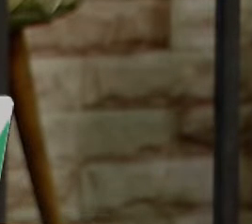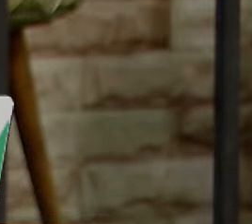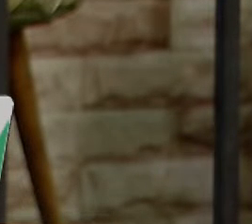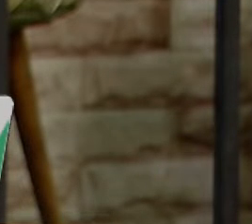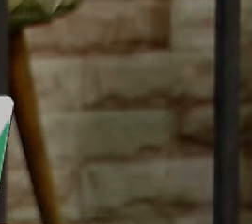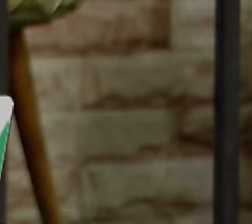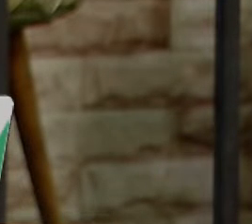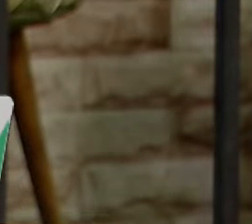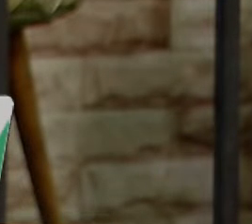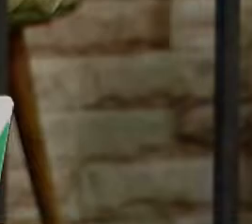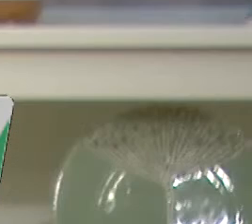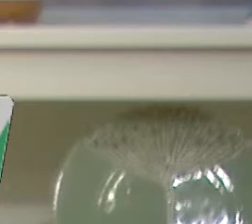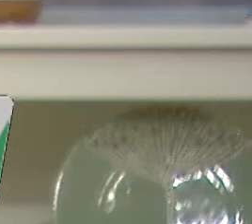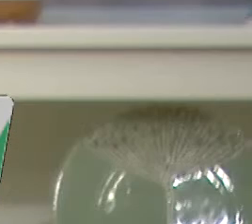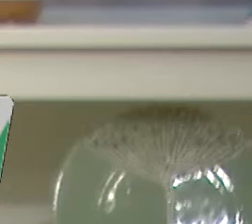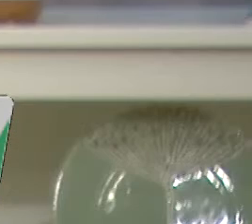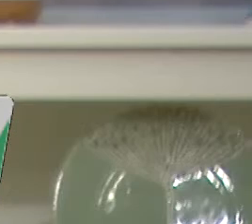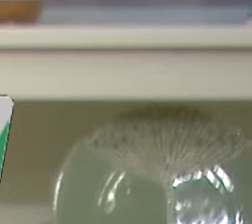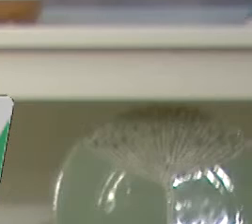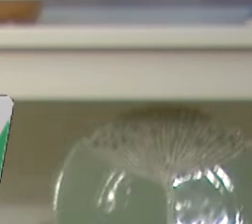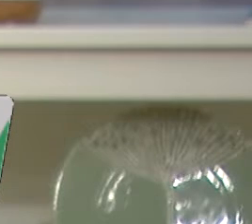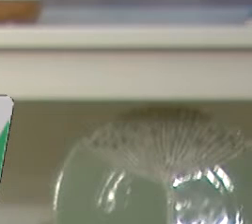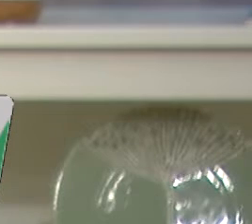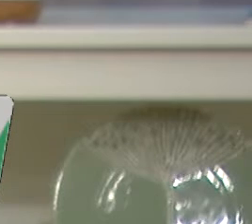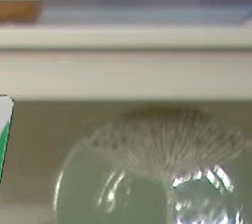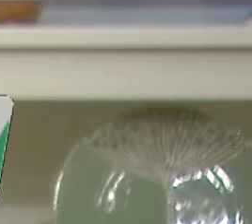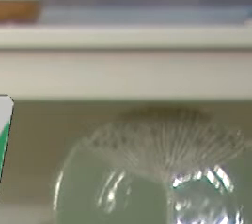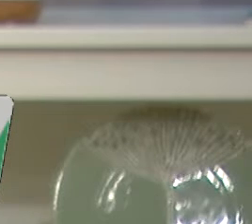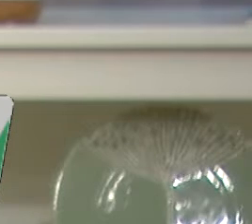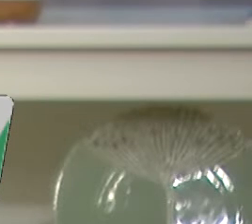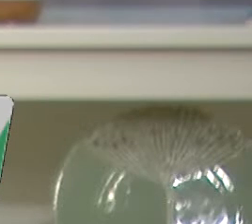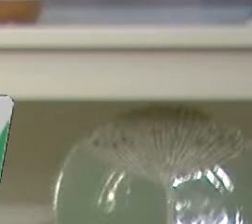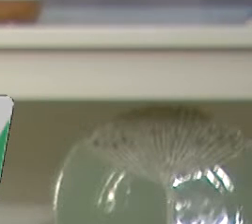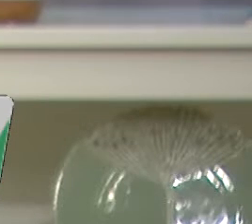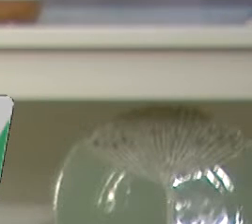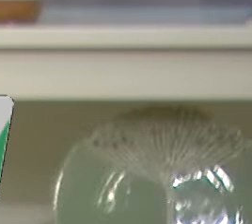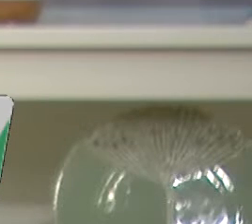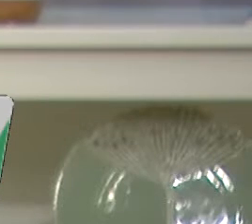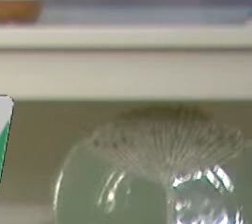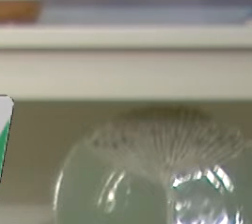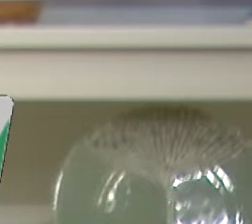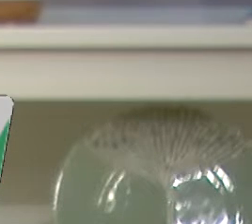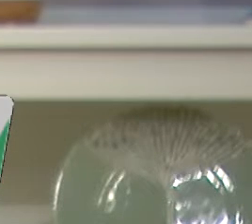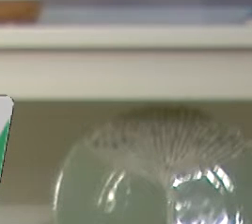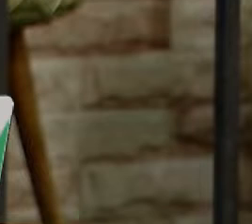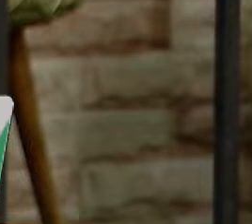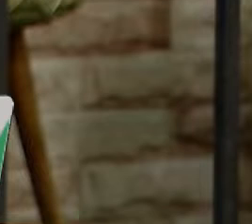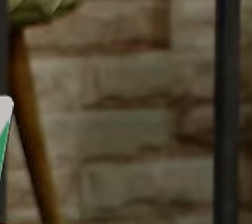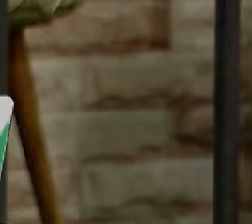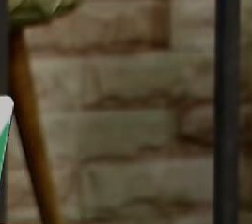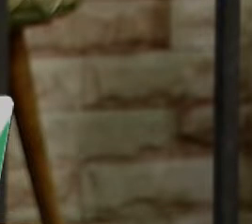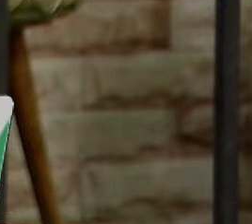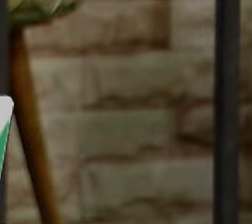Şimdi hemen bak tanımlama yaptık televizyonunuzun sesini birazcık kısarak devam etseniz şöyle Hocam